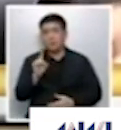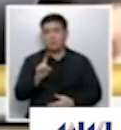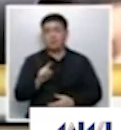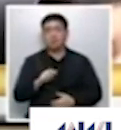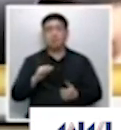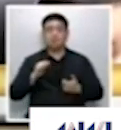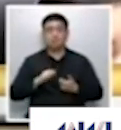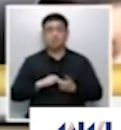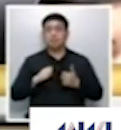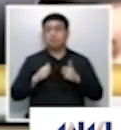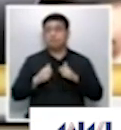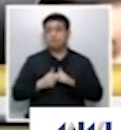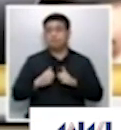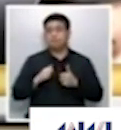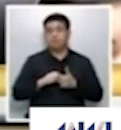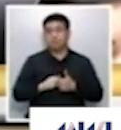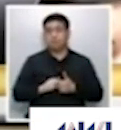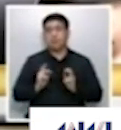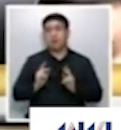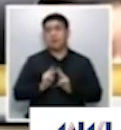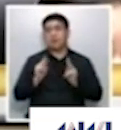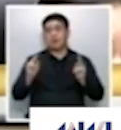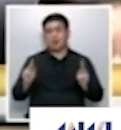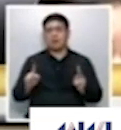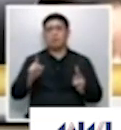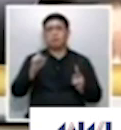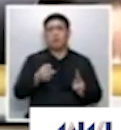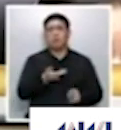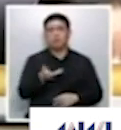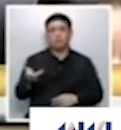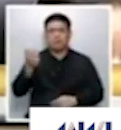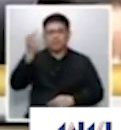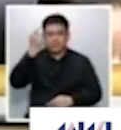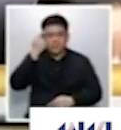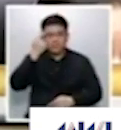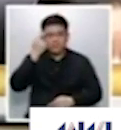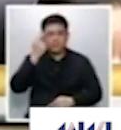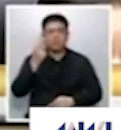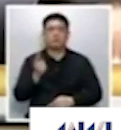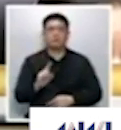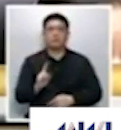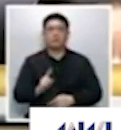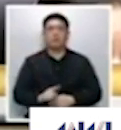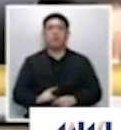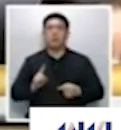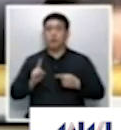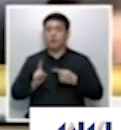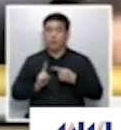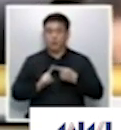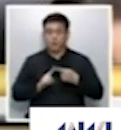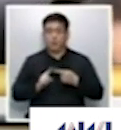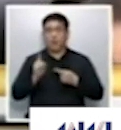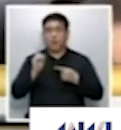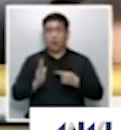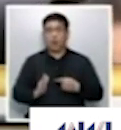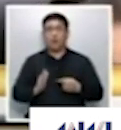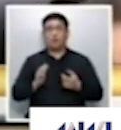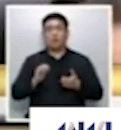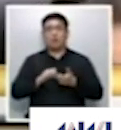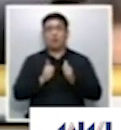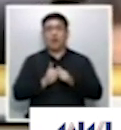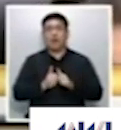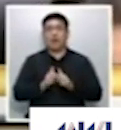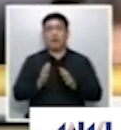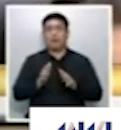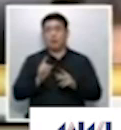าในคณะกรรมการก็จะได้ทราบนะครับว่า 1. ผู้ถูกกระทำจำนวนมากไม่กล้าแสดง